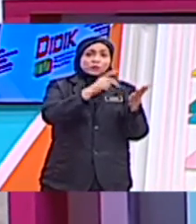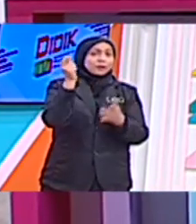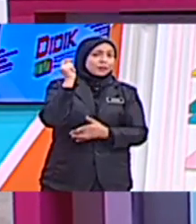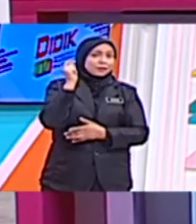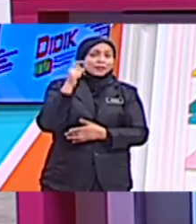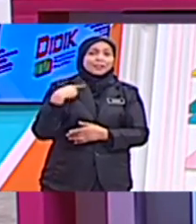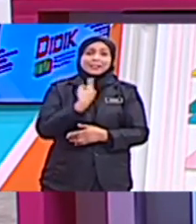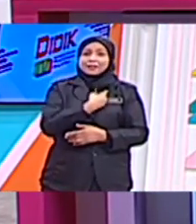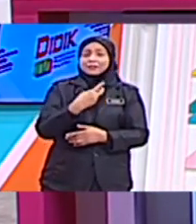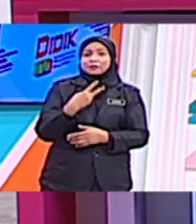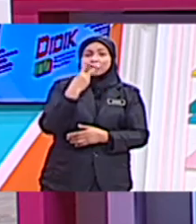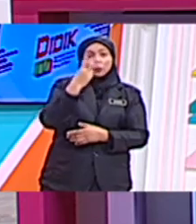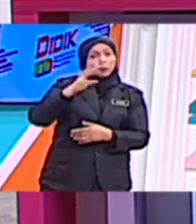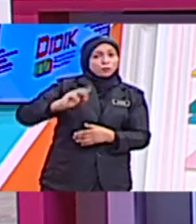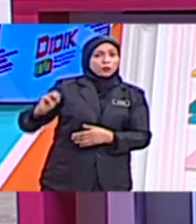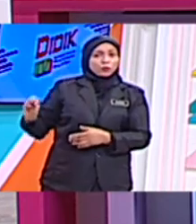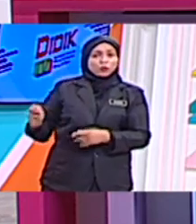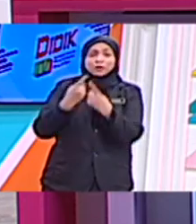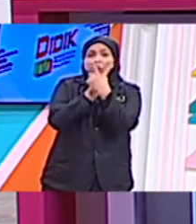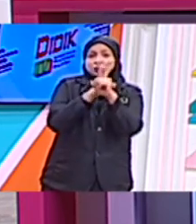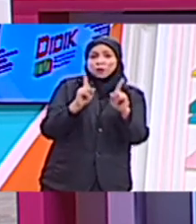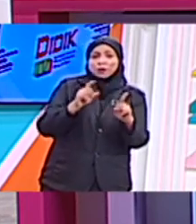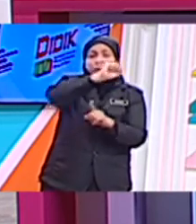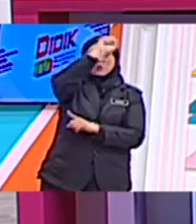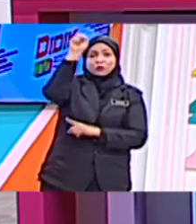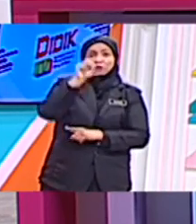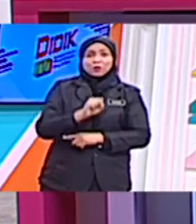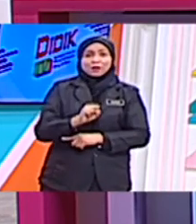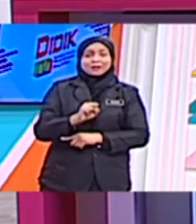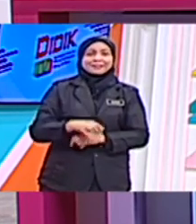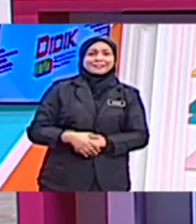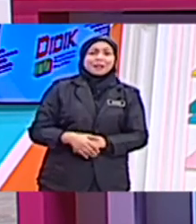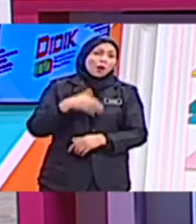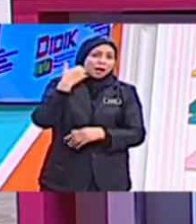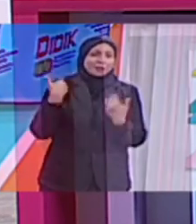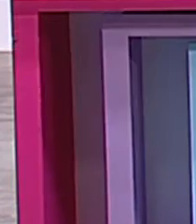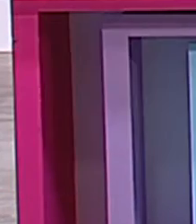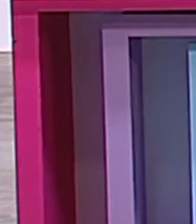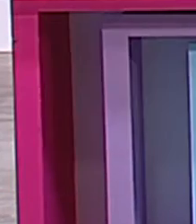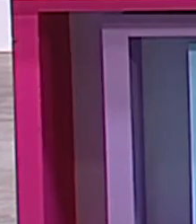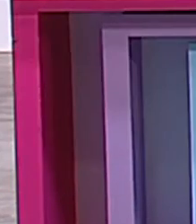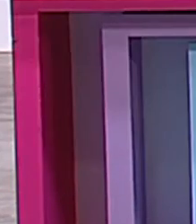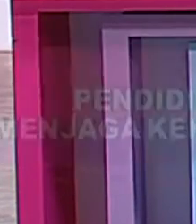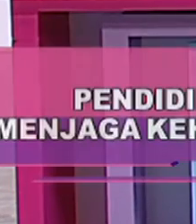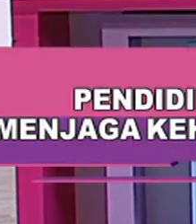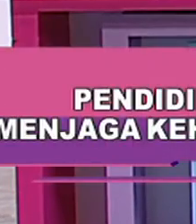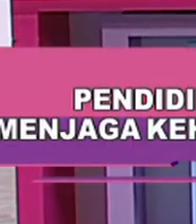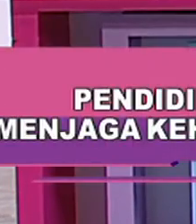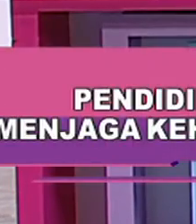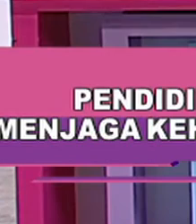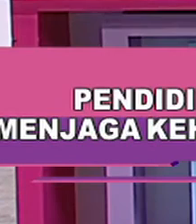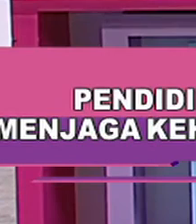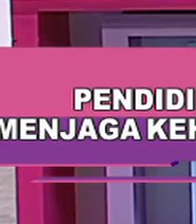ada menyaksikan murid-murid menjawab soalan. Yeah. Sampai malulah cikgu. Mereka sebenarnya menjawab soalan apa tu cikgu? Malulah